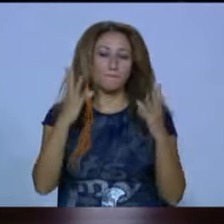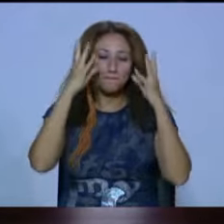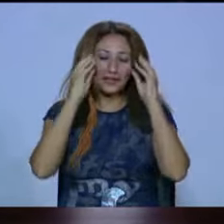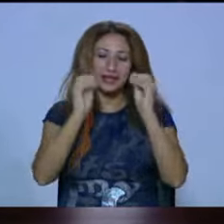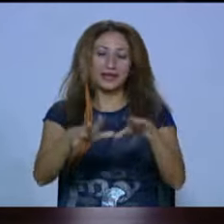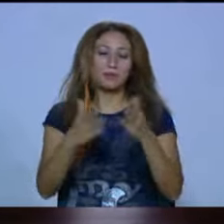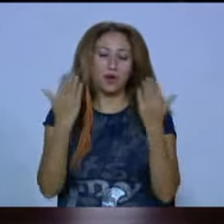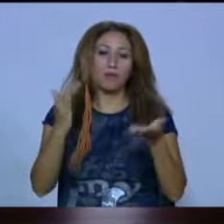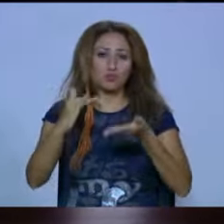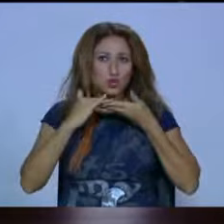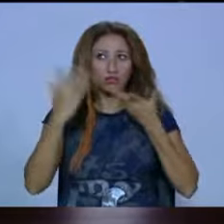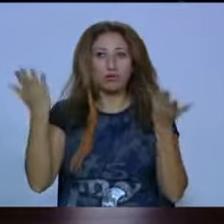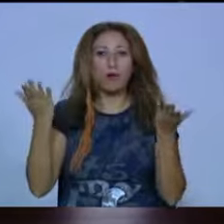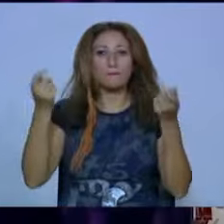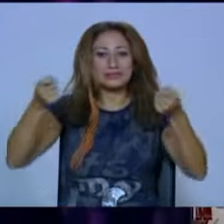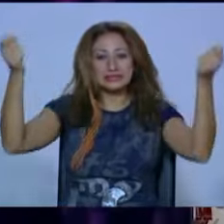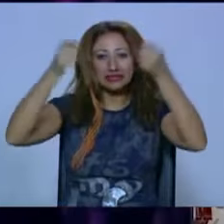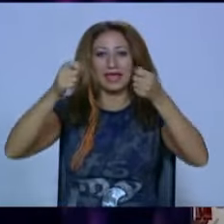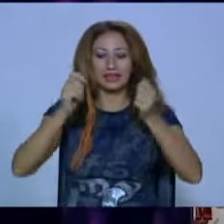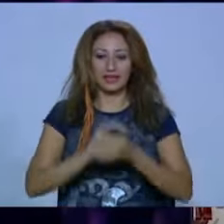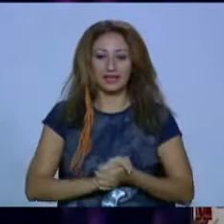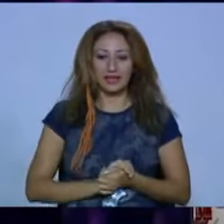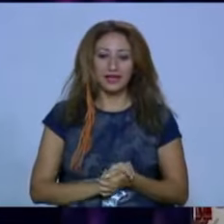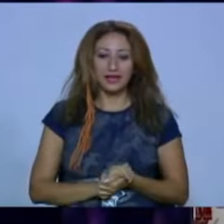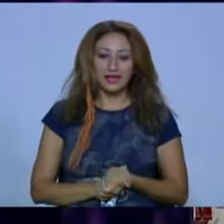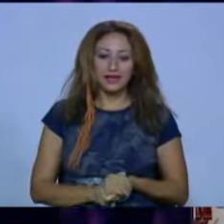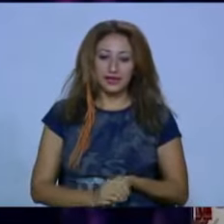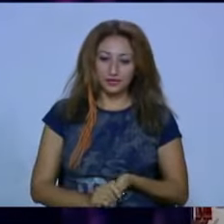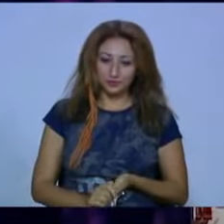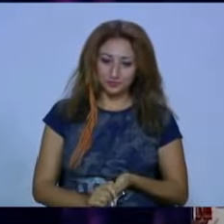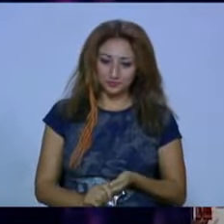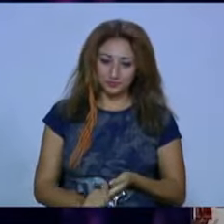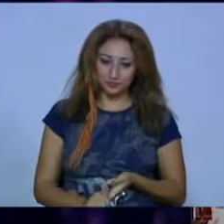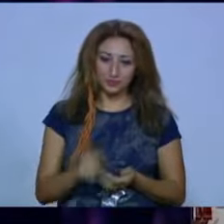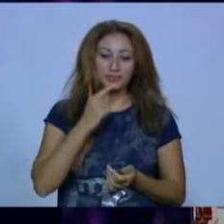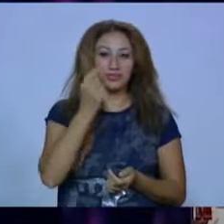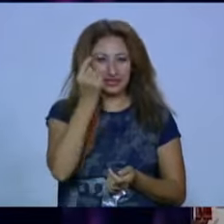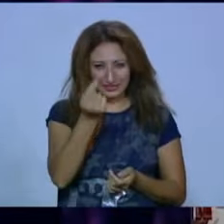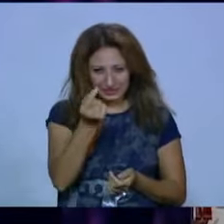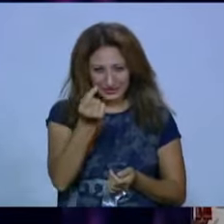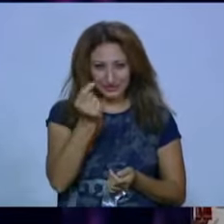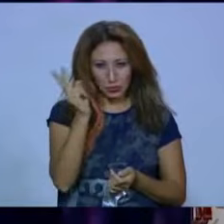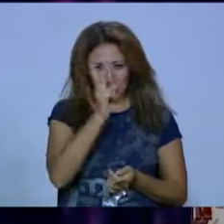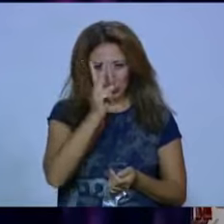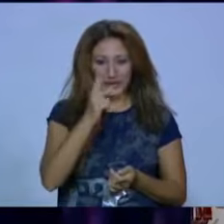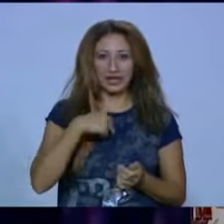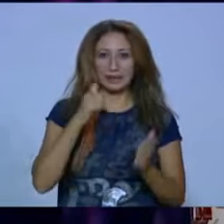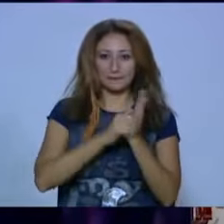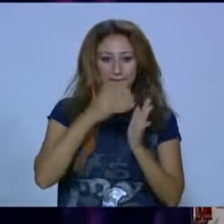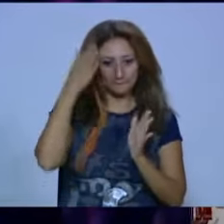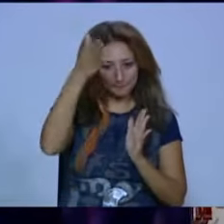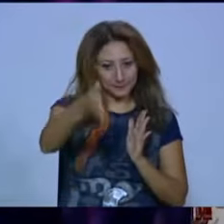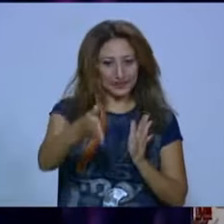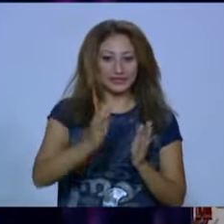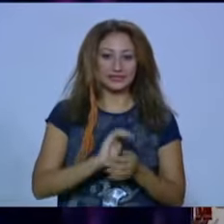ويكرمكم ويكرم اي حد بيساعدنا يا رب. ربنا يخليك يا دكتور عمرو. الله يخليك. شكر، انا بس هستاذنك لغايه يعني احنا خلال يومين هنبقى عند حضرتك،